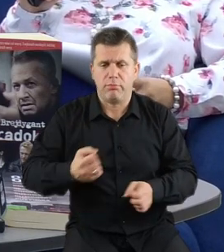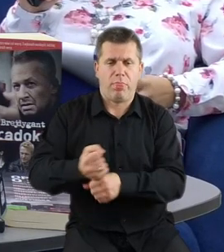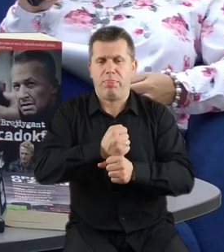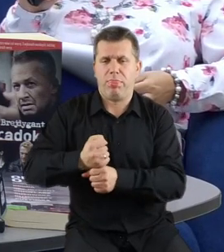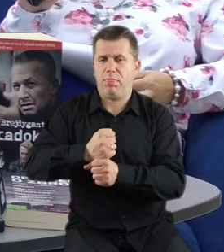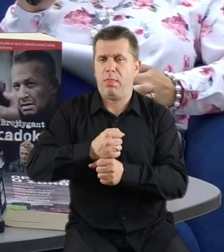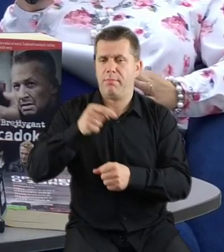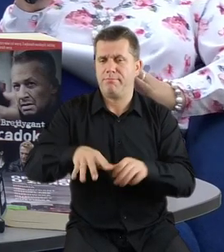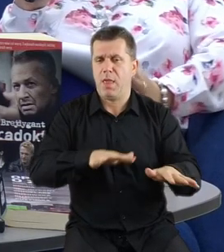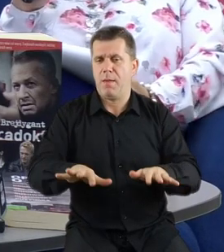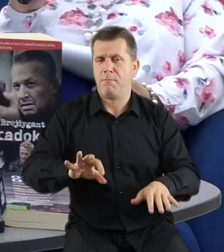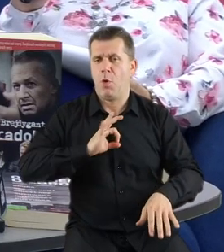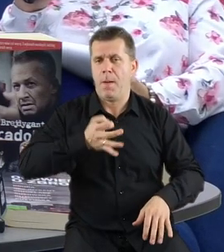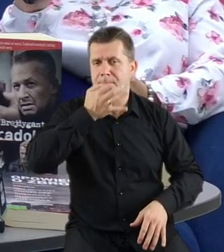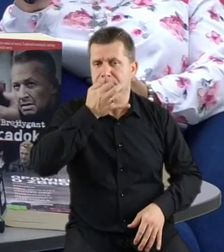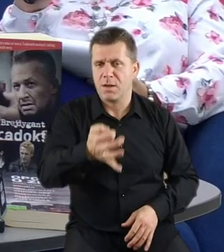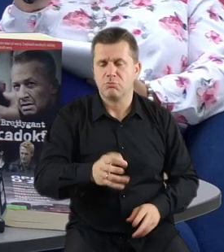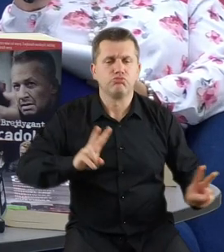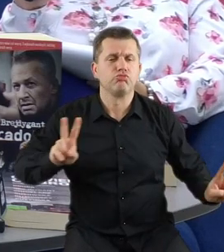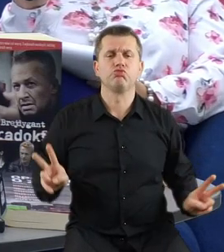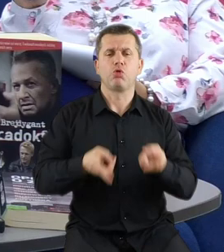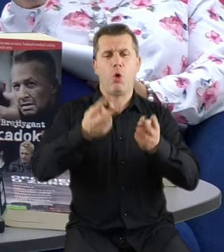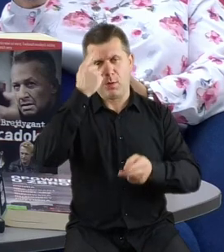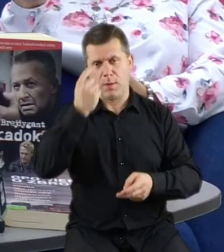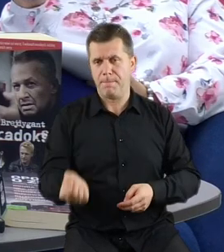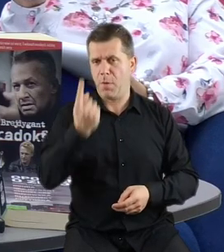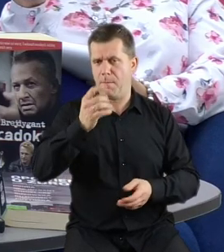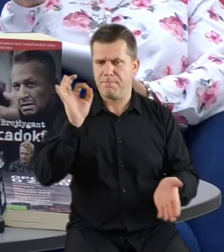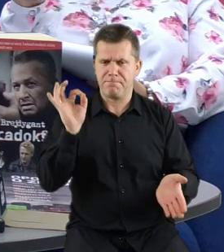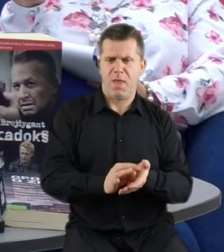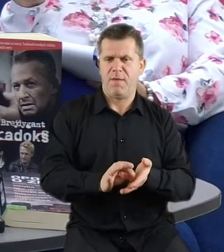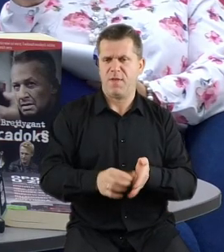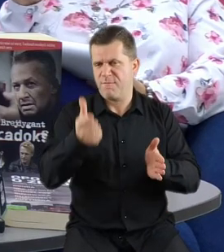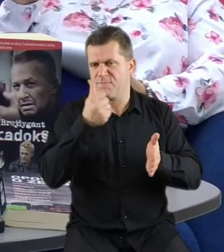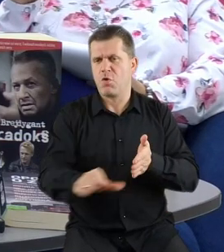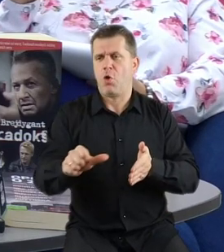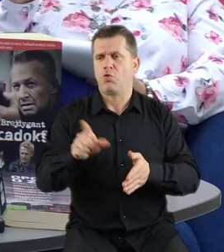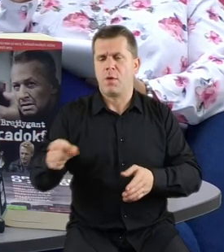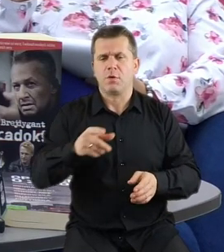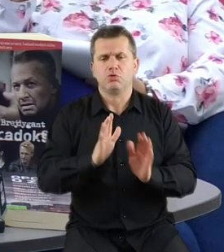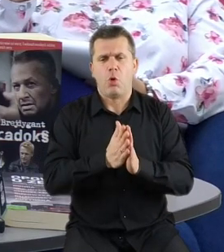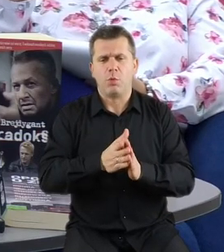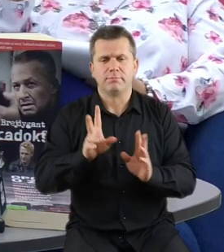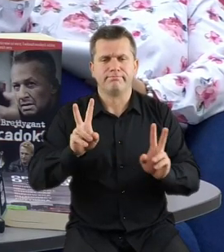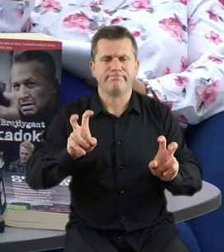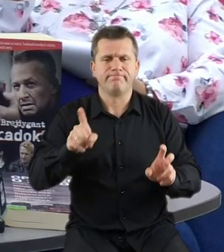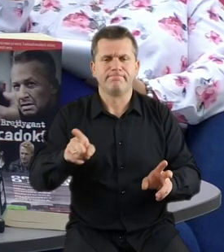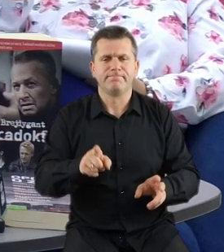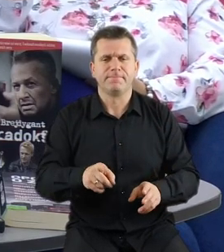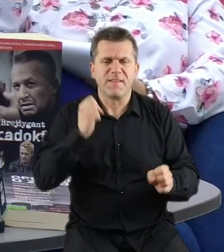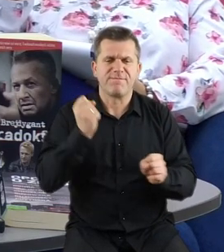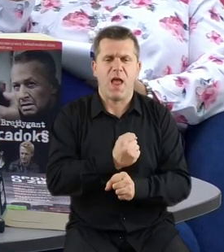w martwym punkcie. I moje pytanie jest, skąd pomysł na pewną magiczność w takiej książce twardo